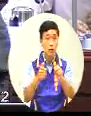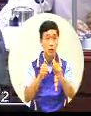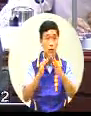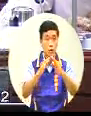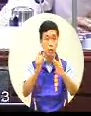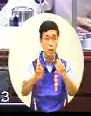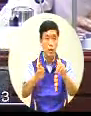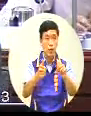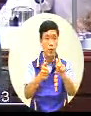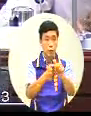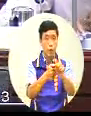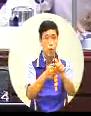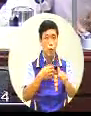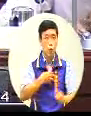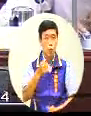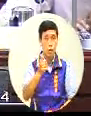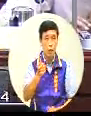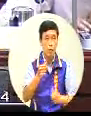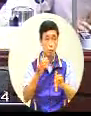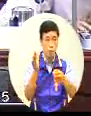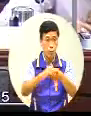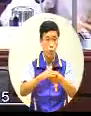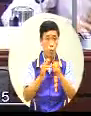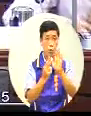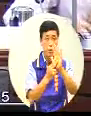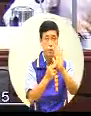充。当然，